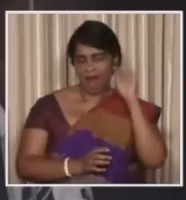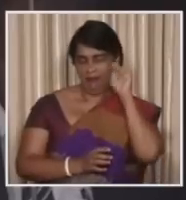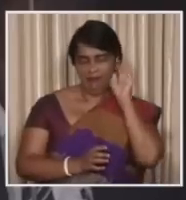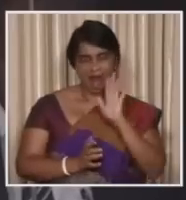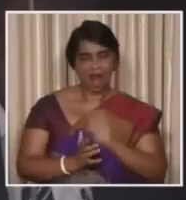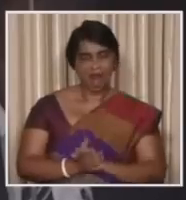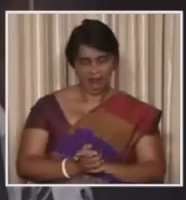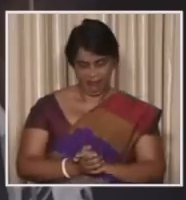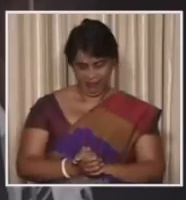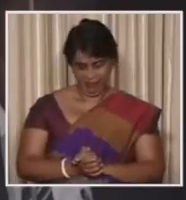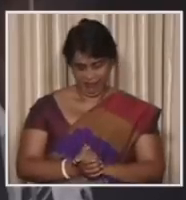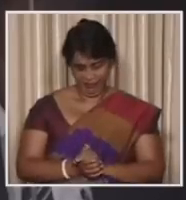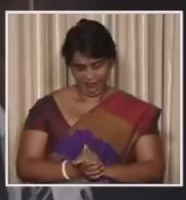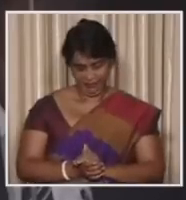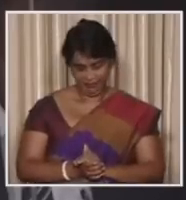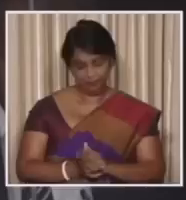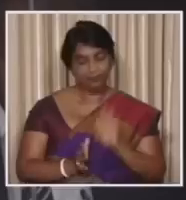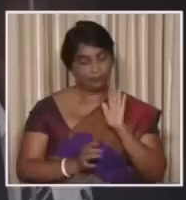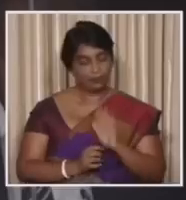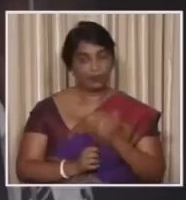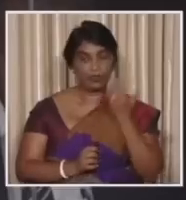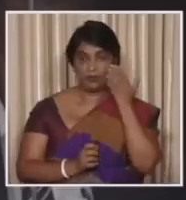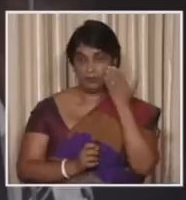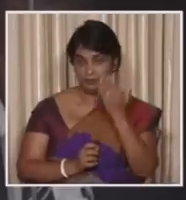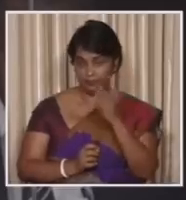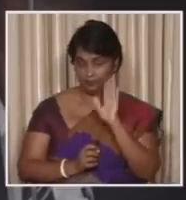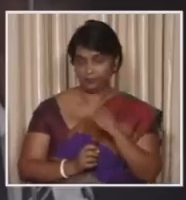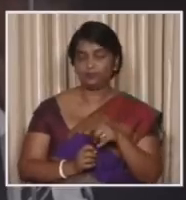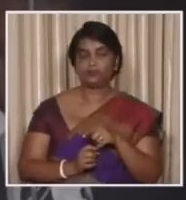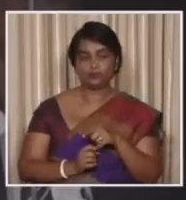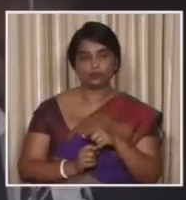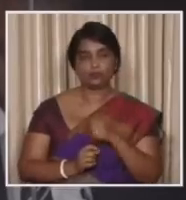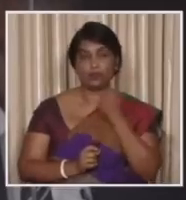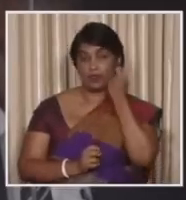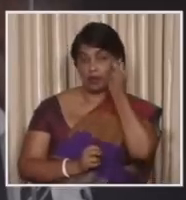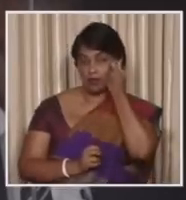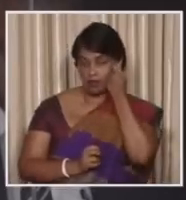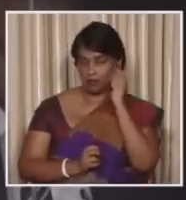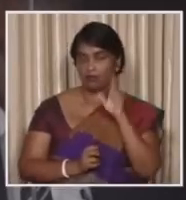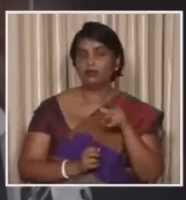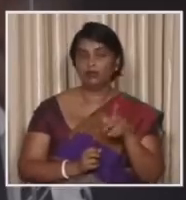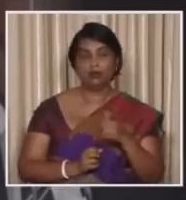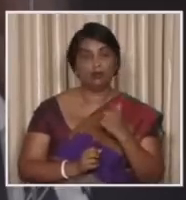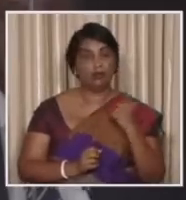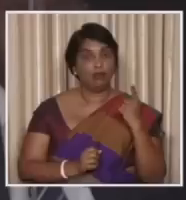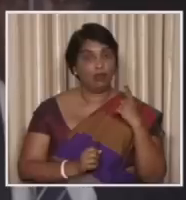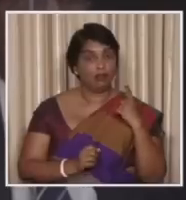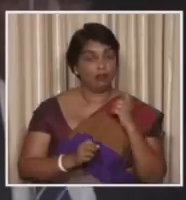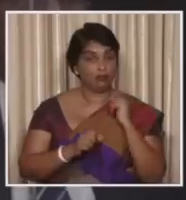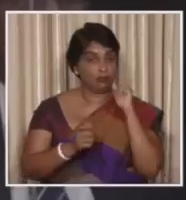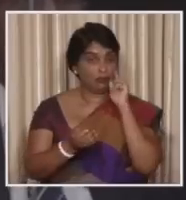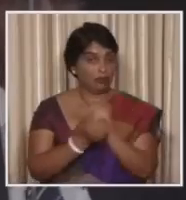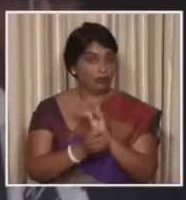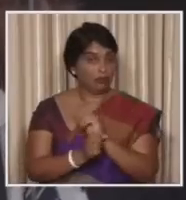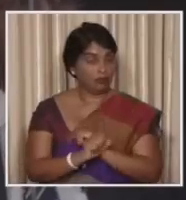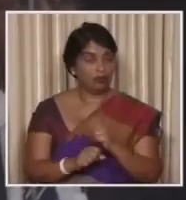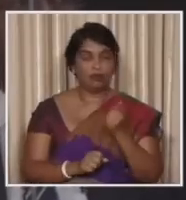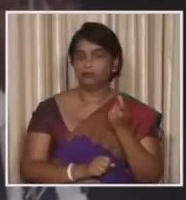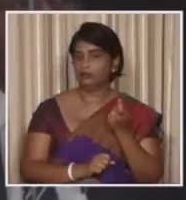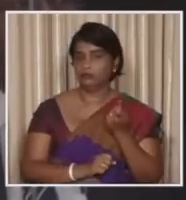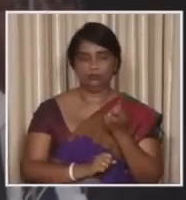තියෙනවා නමුත් සැලකිල්ලට ගත යුතු සංකල්පය නම් ආරක්ෂාව නැති තැන